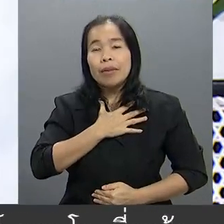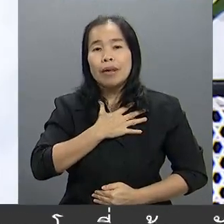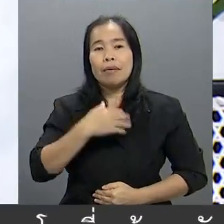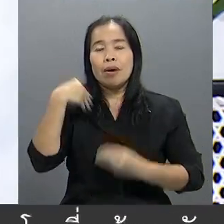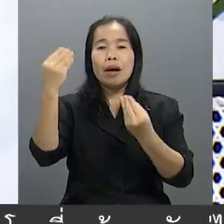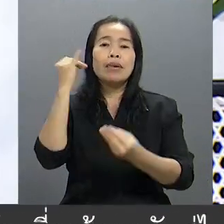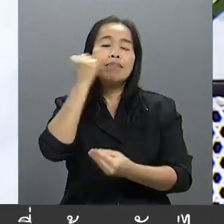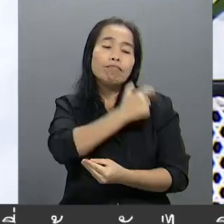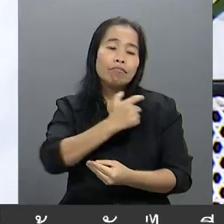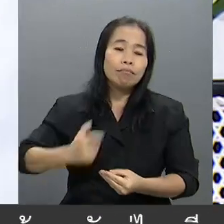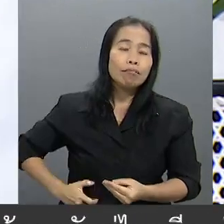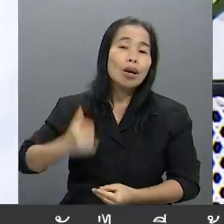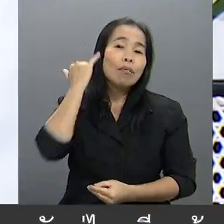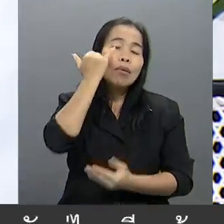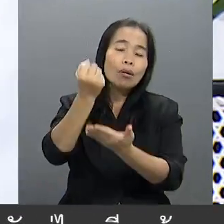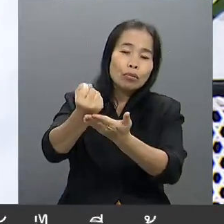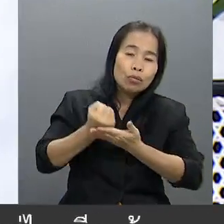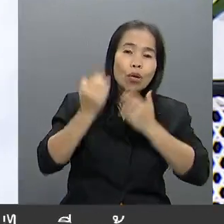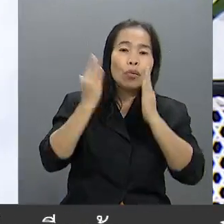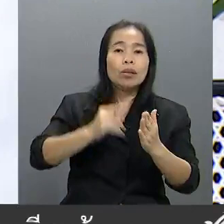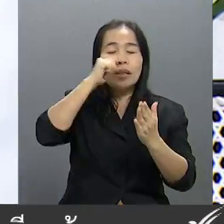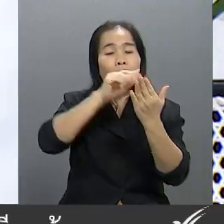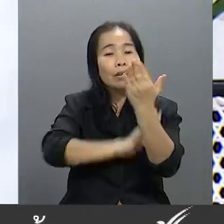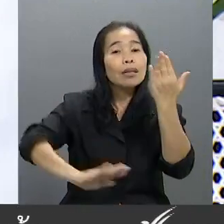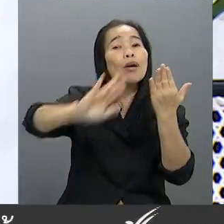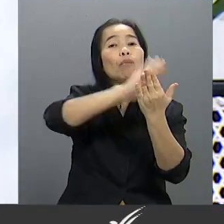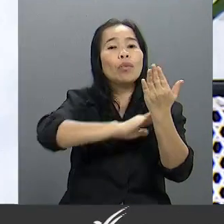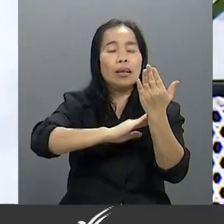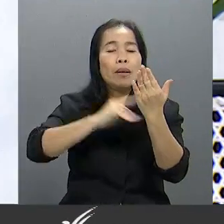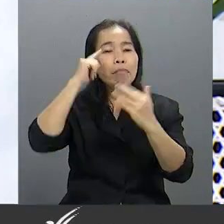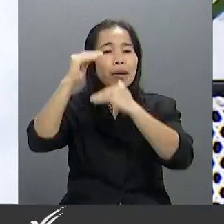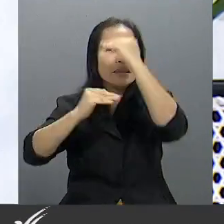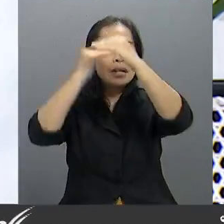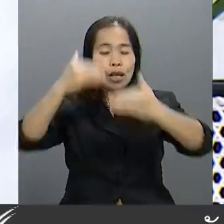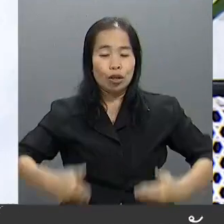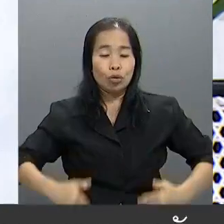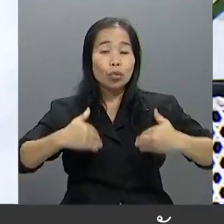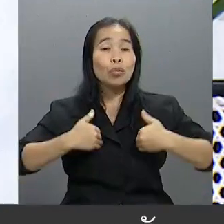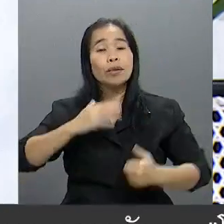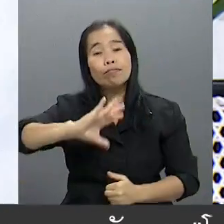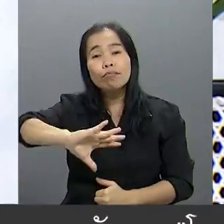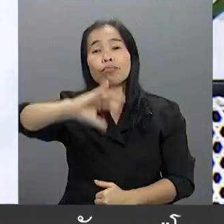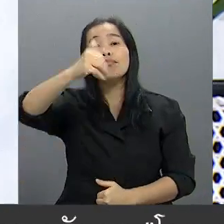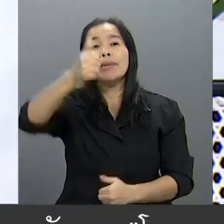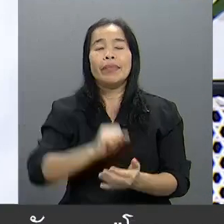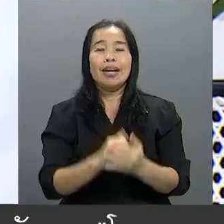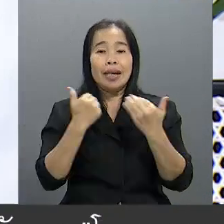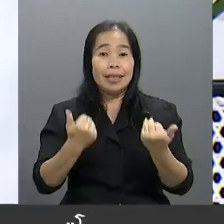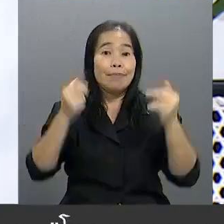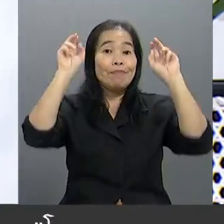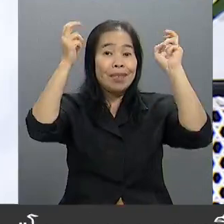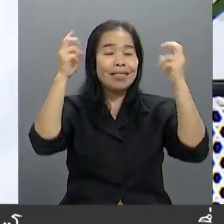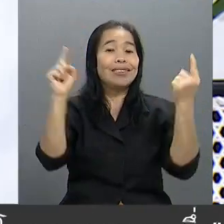ยในการมุ่งมั่นและพัฒนาให้พวกเรานั้นมีคุณภาพชีวิตที่ดีขึ้นค่ะและนี่ก็คือเรื่องราวดีๆนะคะที่นำมาฝากคุณผู้ช